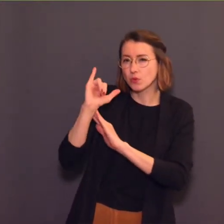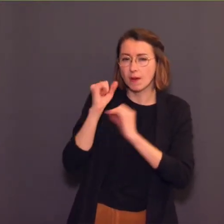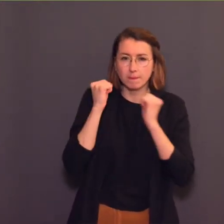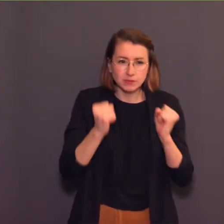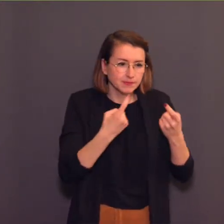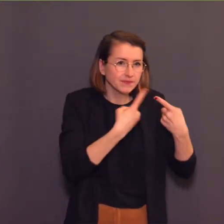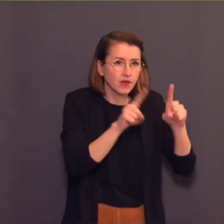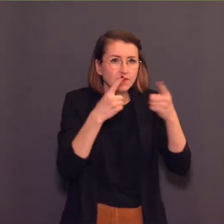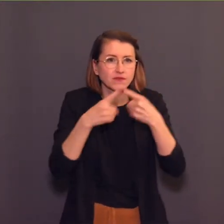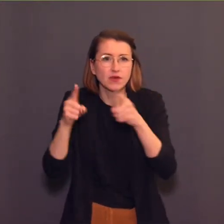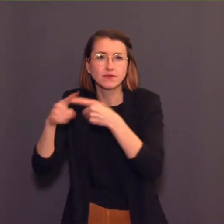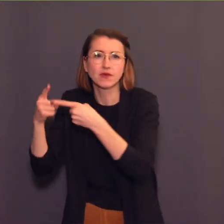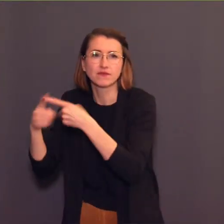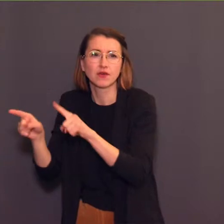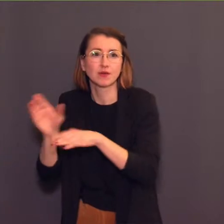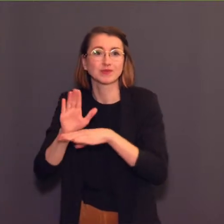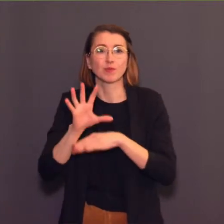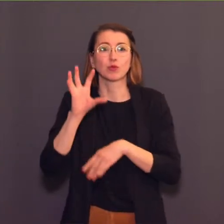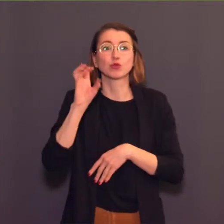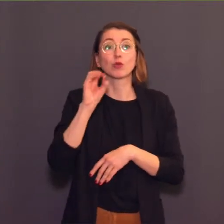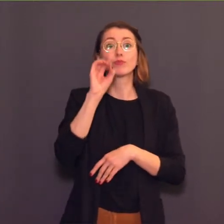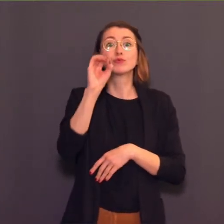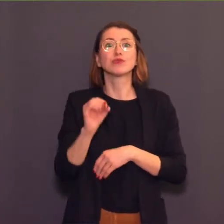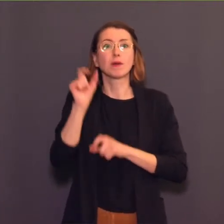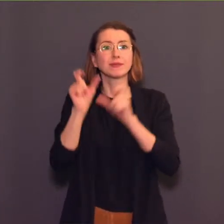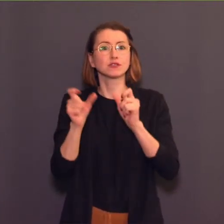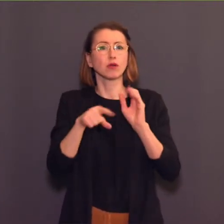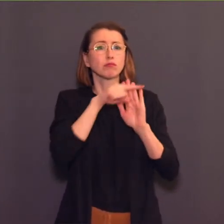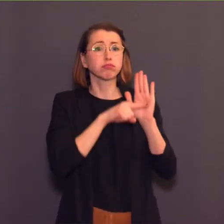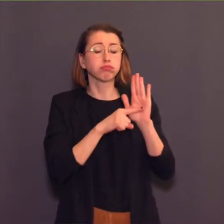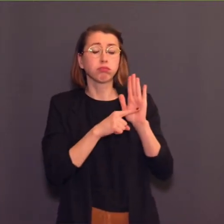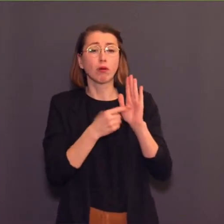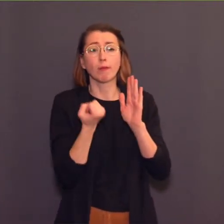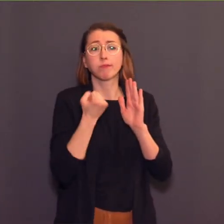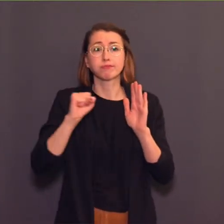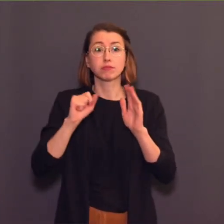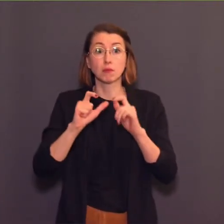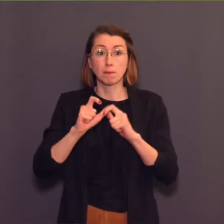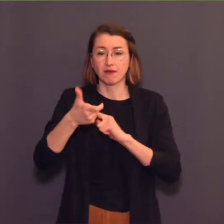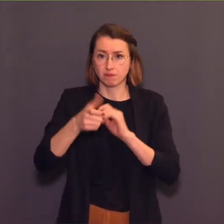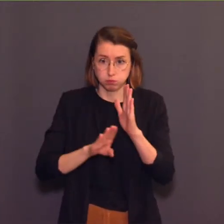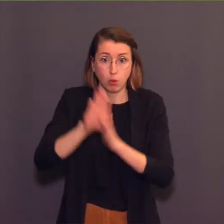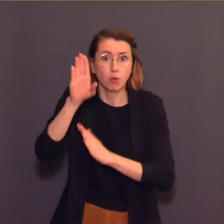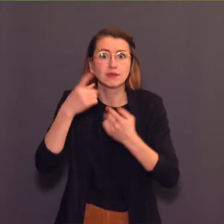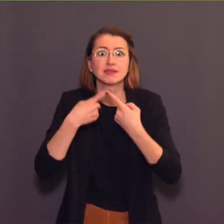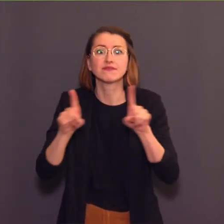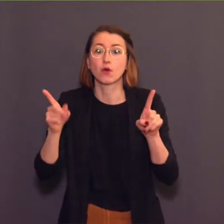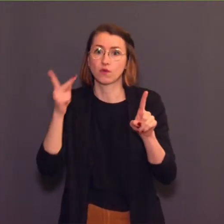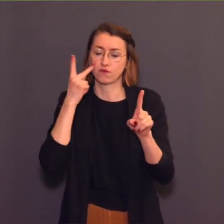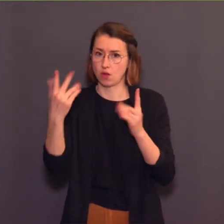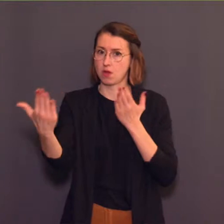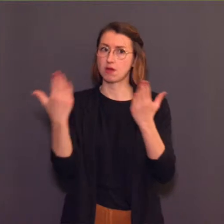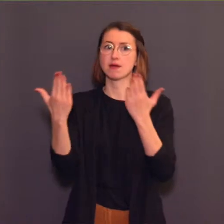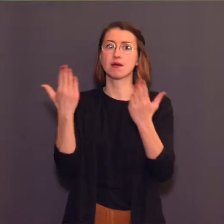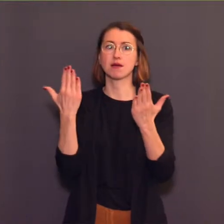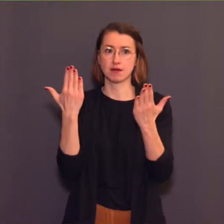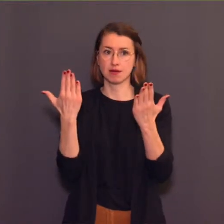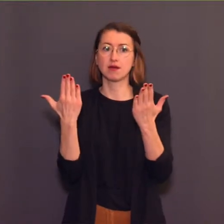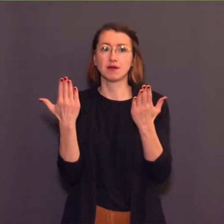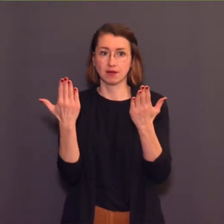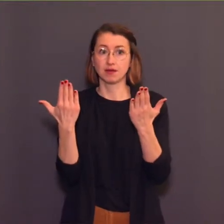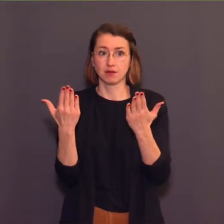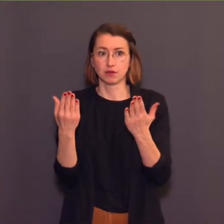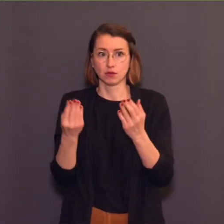avoir, lorsque nous prenons, nous, individuellement chacun, un impact important sur les soins globaux et sur